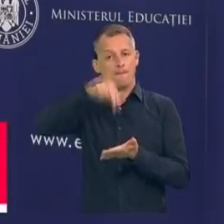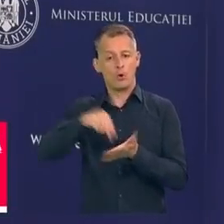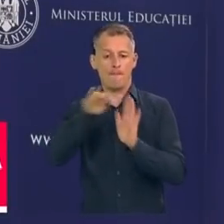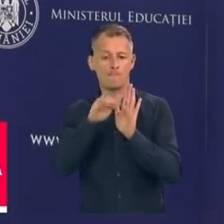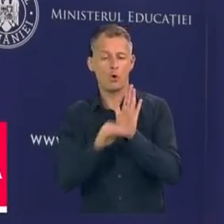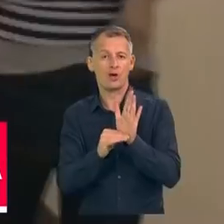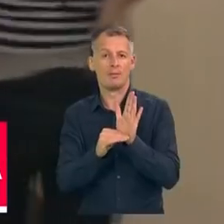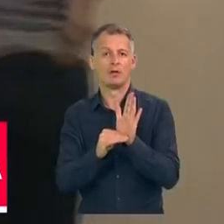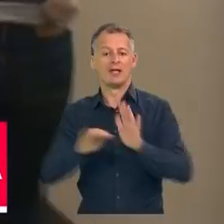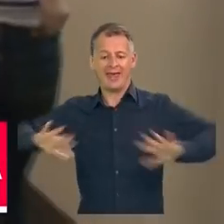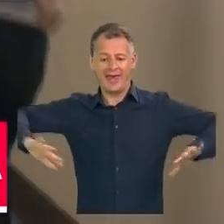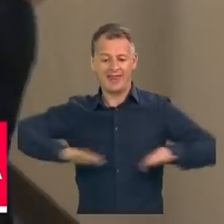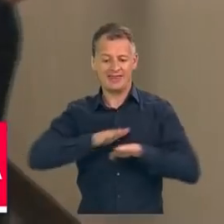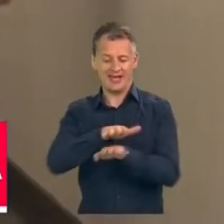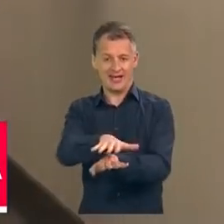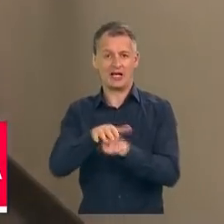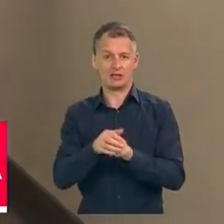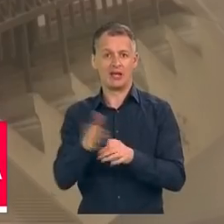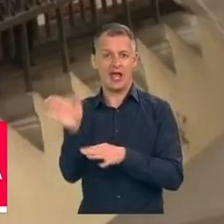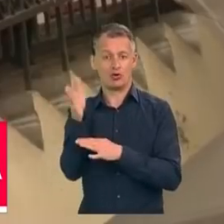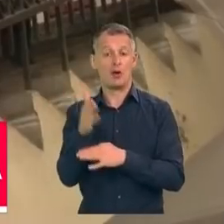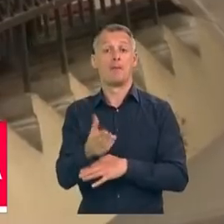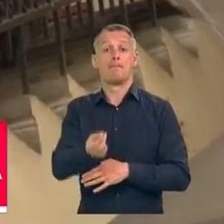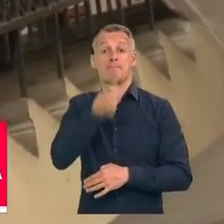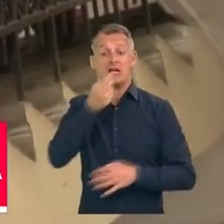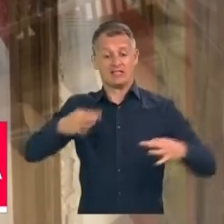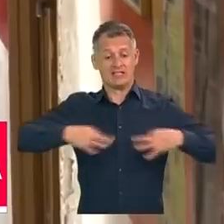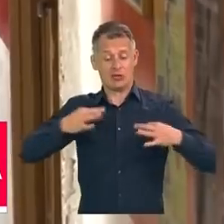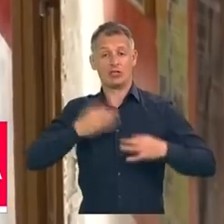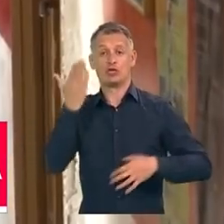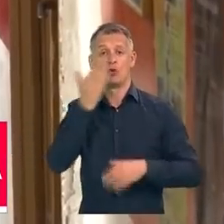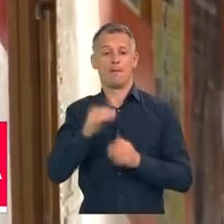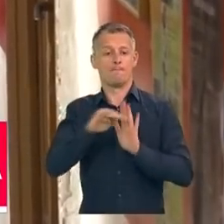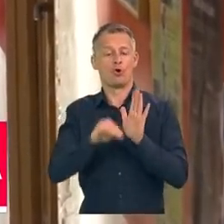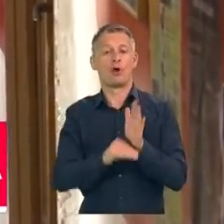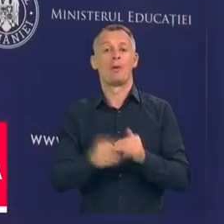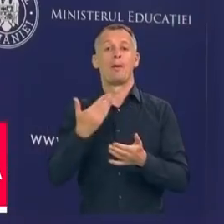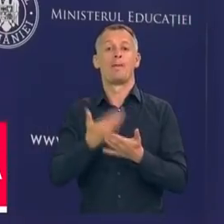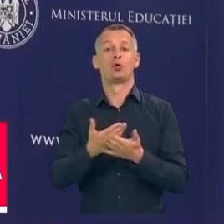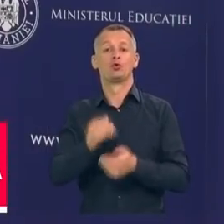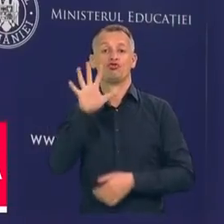integrat național, masă sănătoasă în școli. Programul urmează să aibă o durată de 5 ani,